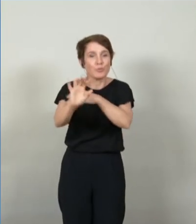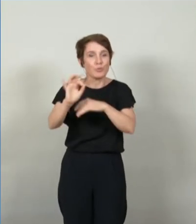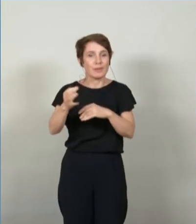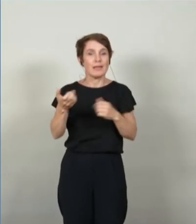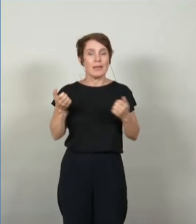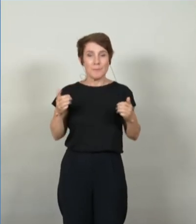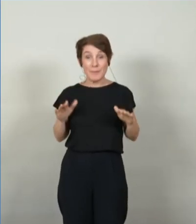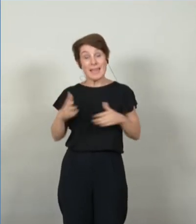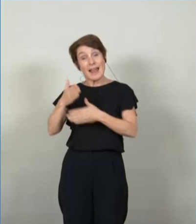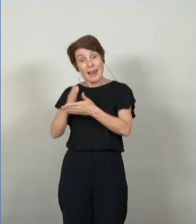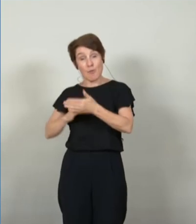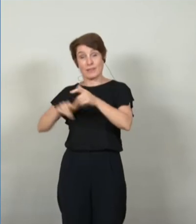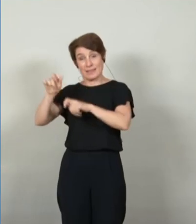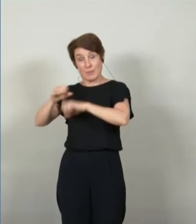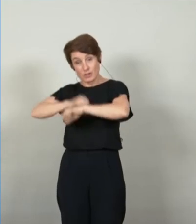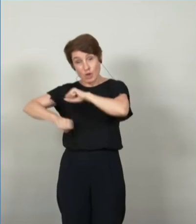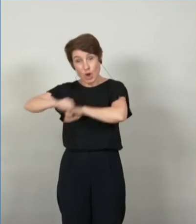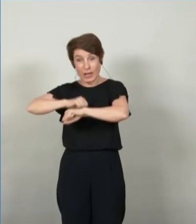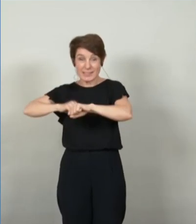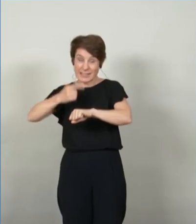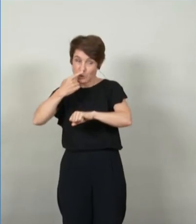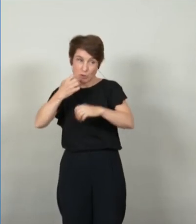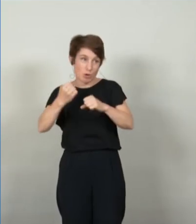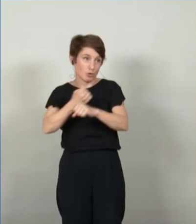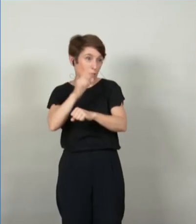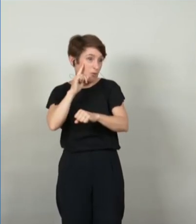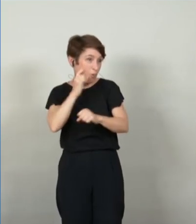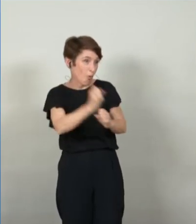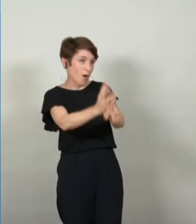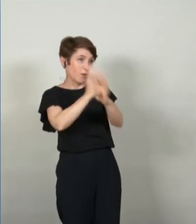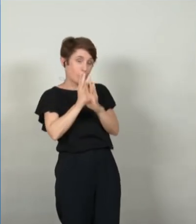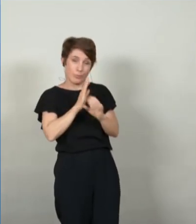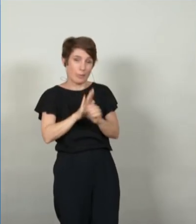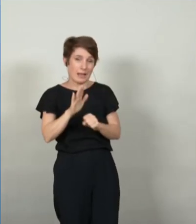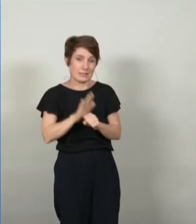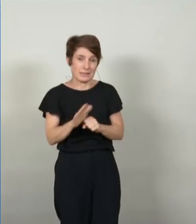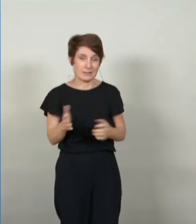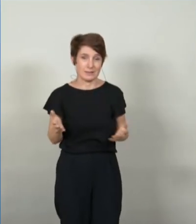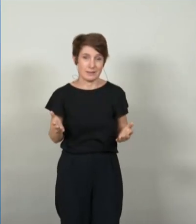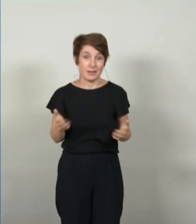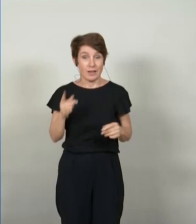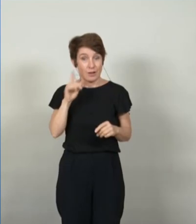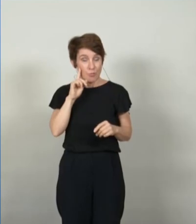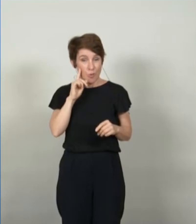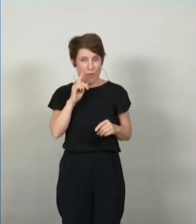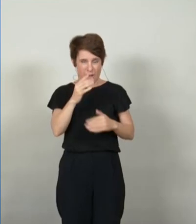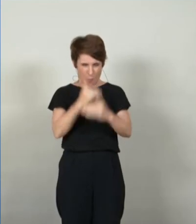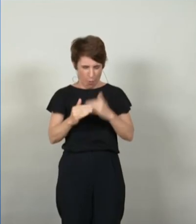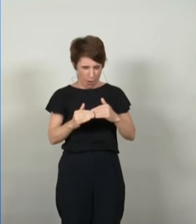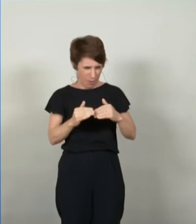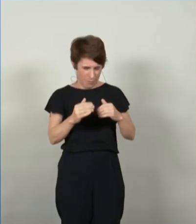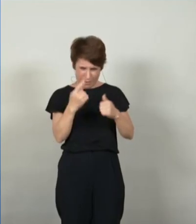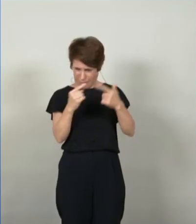organisateurs considèrent que cela n'a pas eu d'impact sur la fréquentation de leur événement car le programme pouvait être illisible pour le public